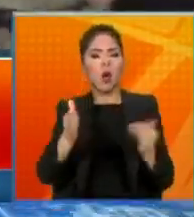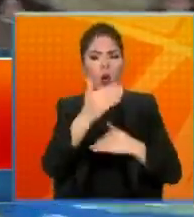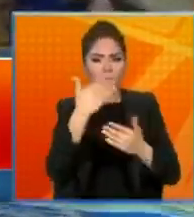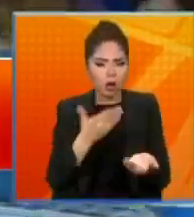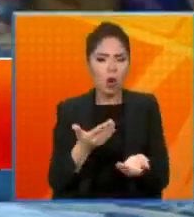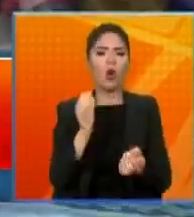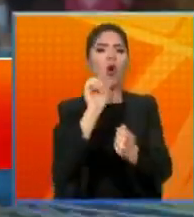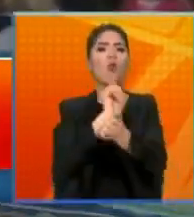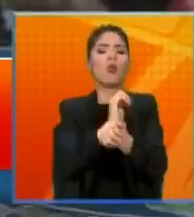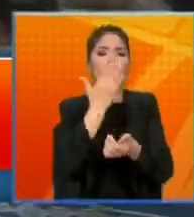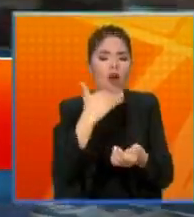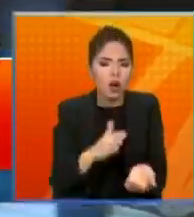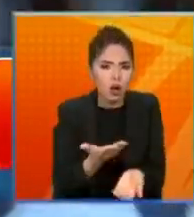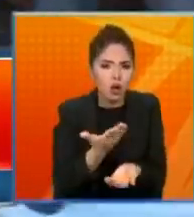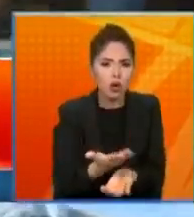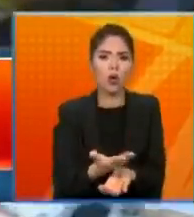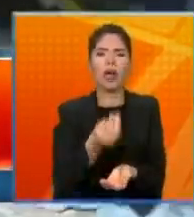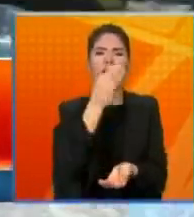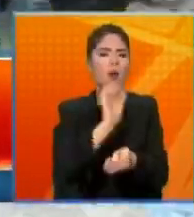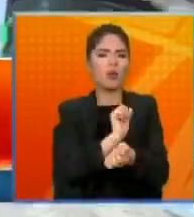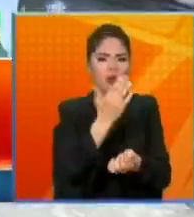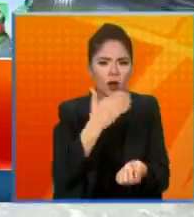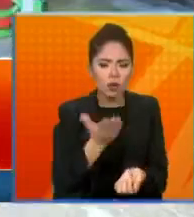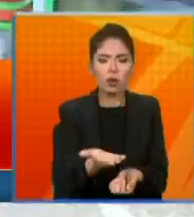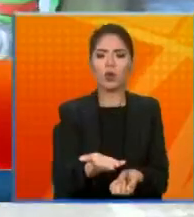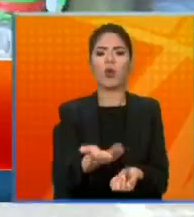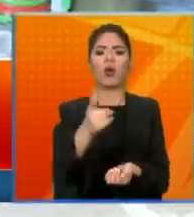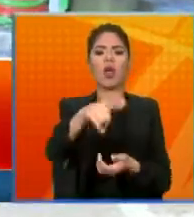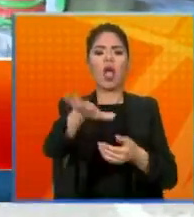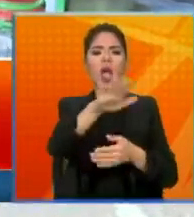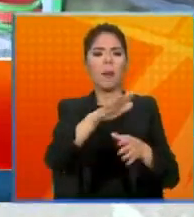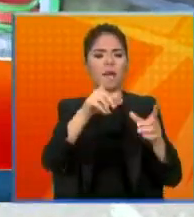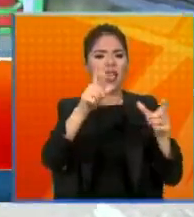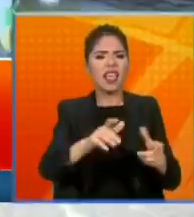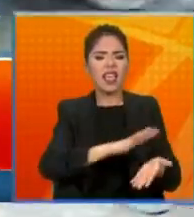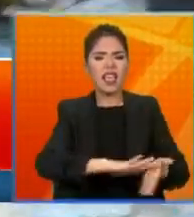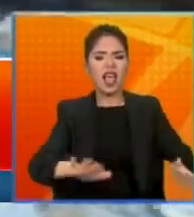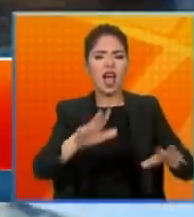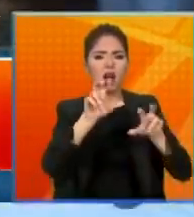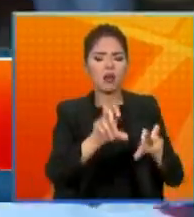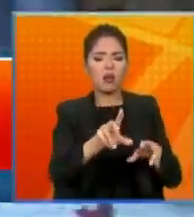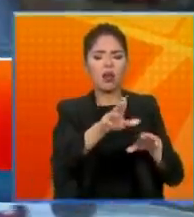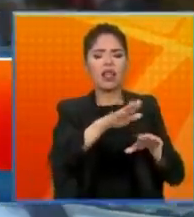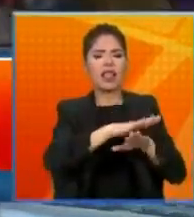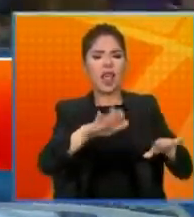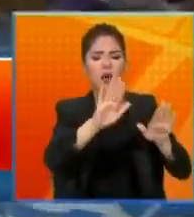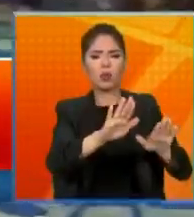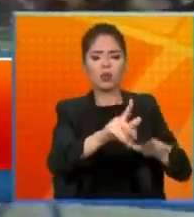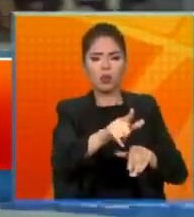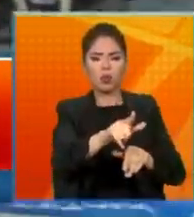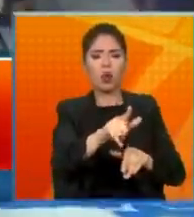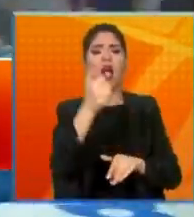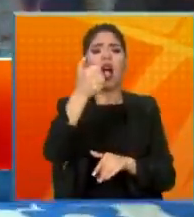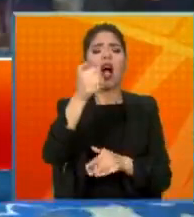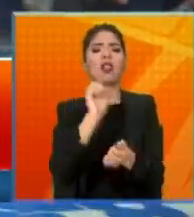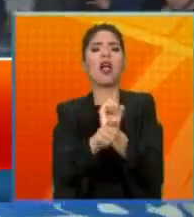mutfak. Görüyorsunuz bütün eşyalar burada ortada ve işte bu alanda 6 aile